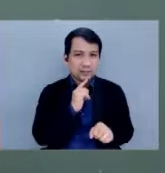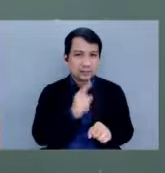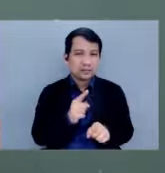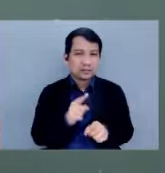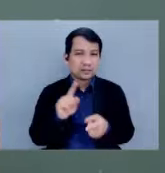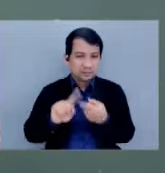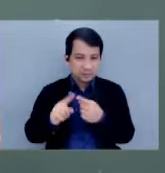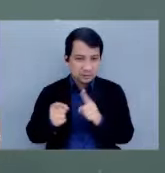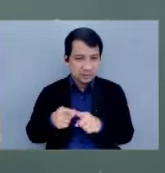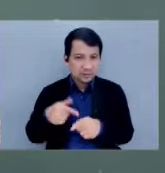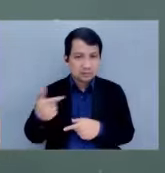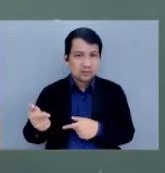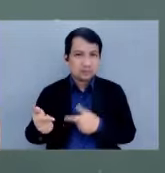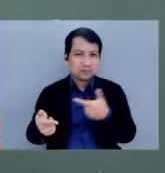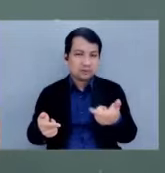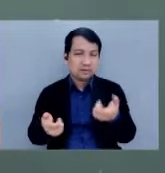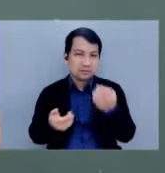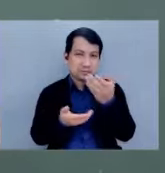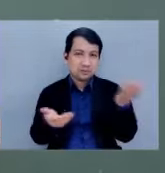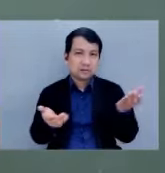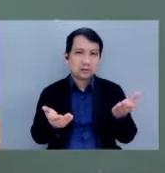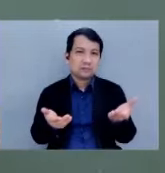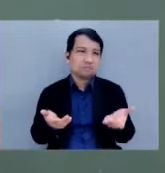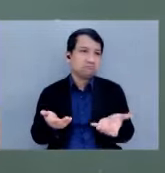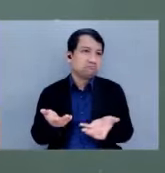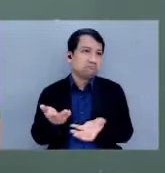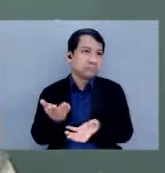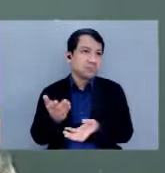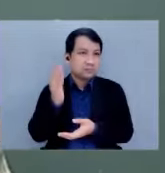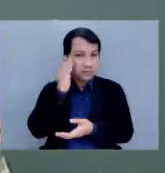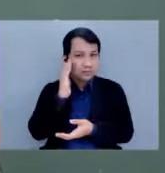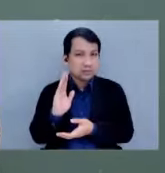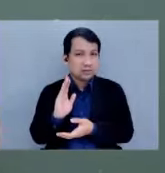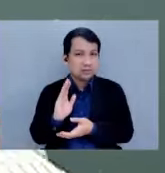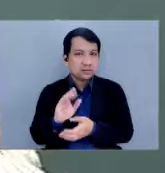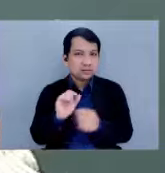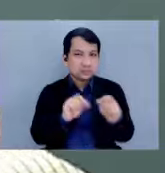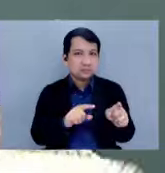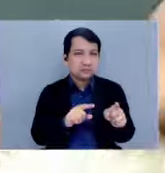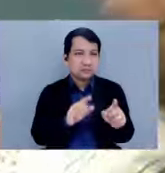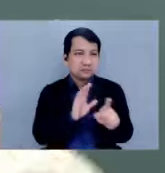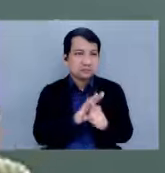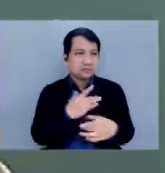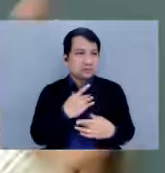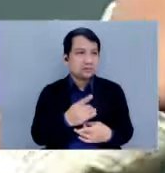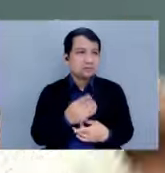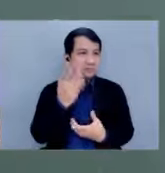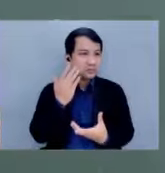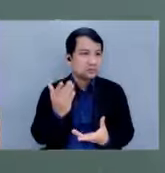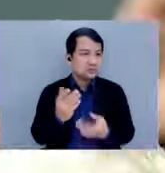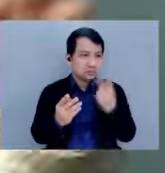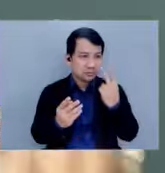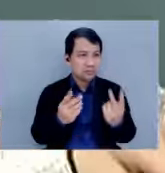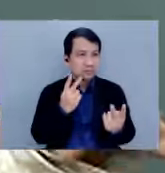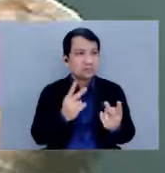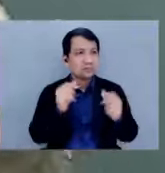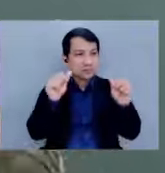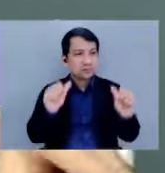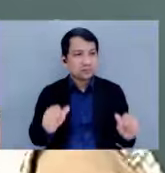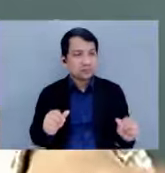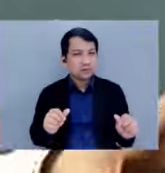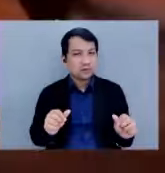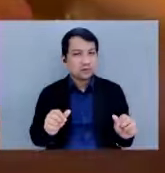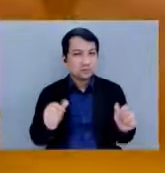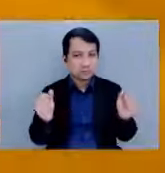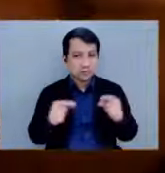saka lalo po pag medyo na alam nila na baka mabitan to ng taong to. Recently, nakita ko po sa postings ng iba, nagko-comment sila